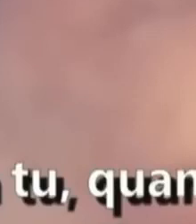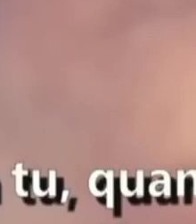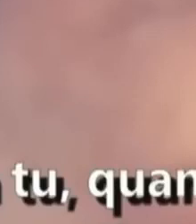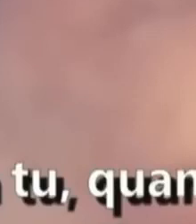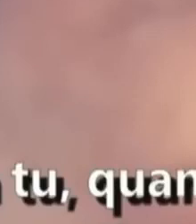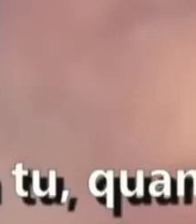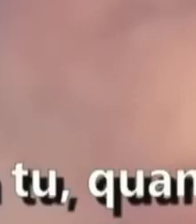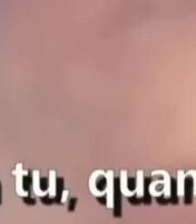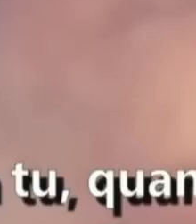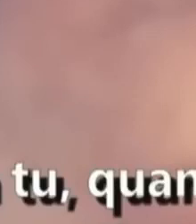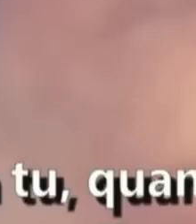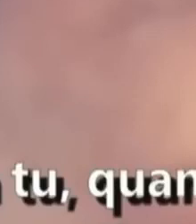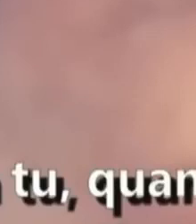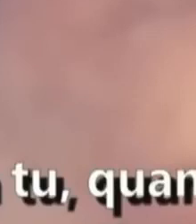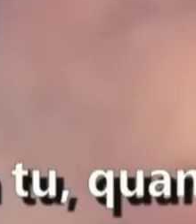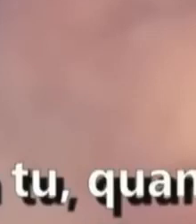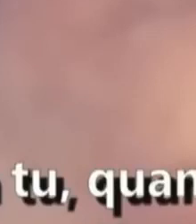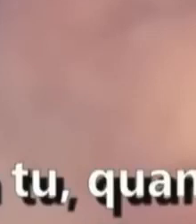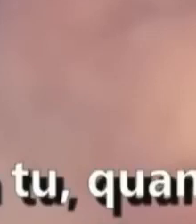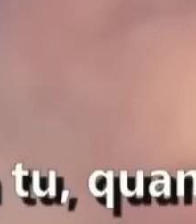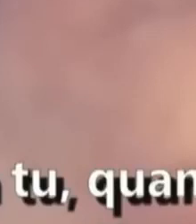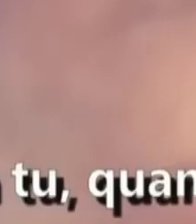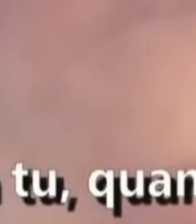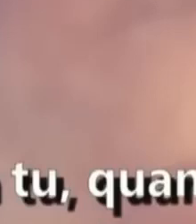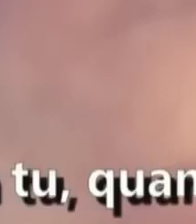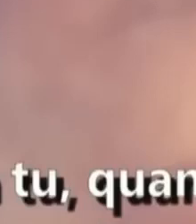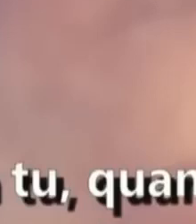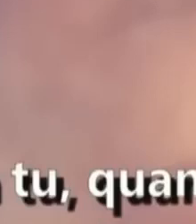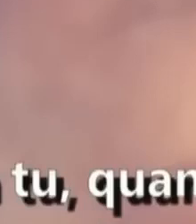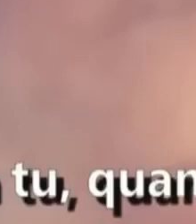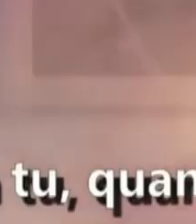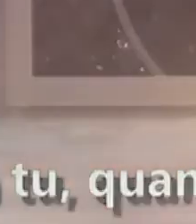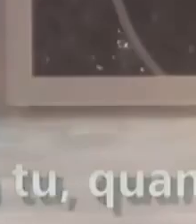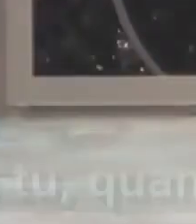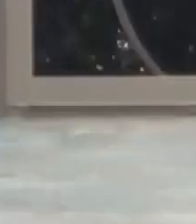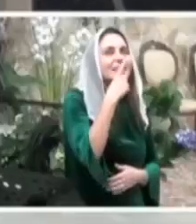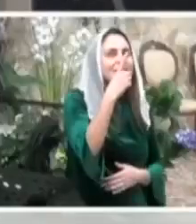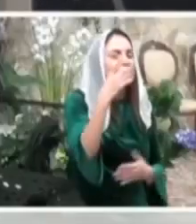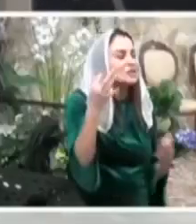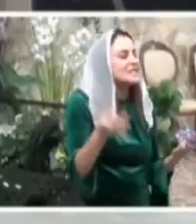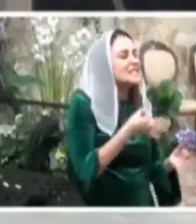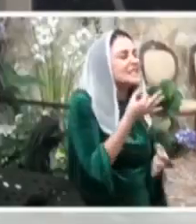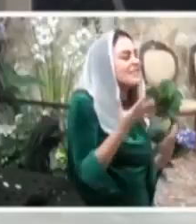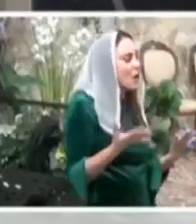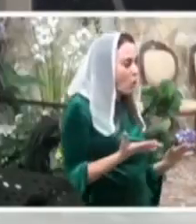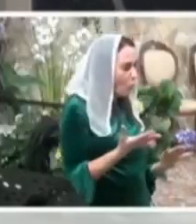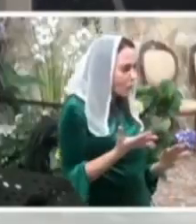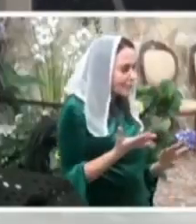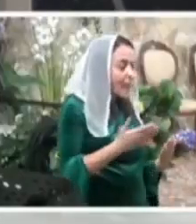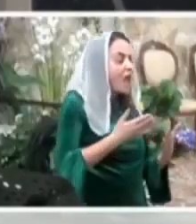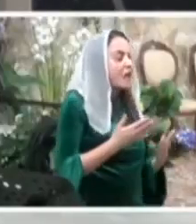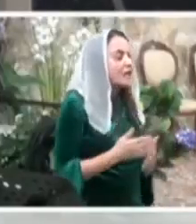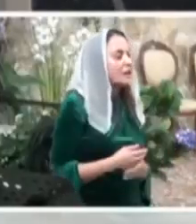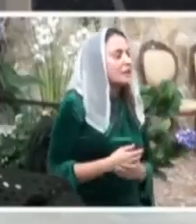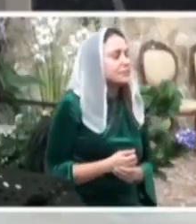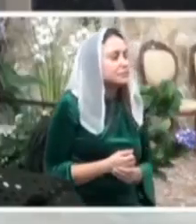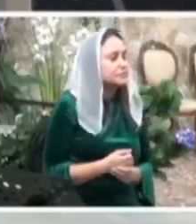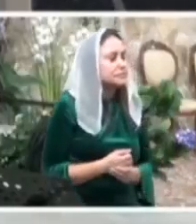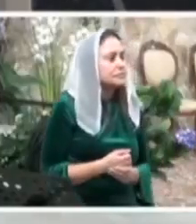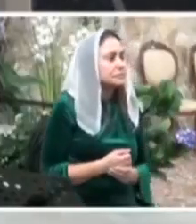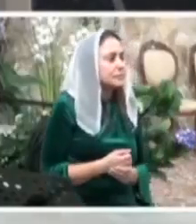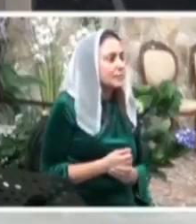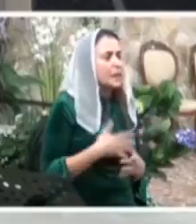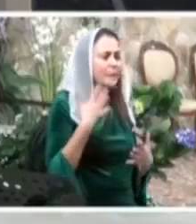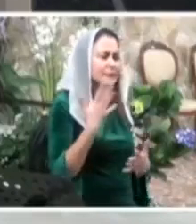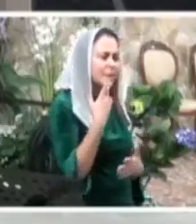darà la ricompensa. Gloria al Signore. So che Daniele